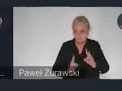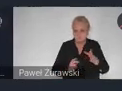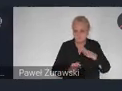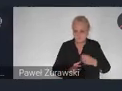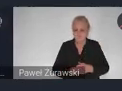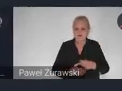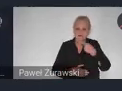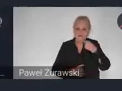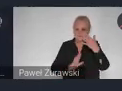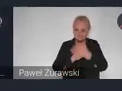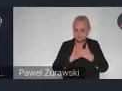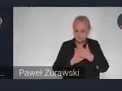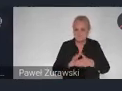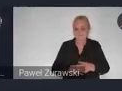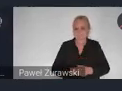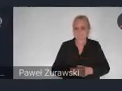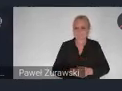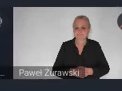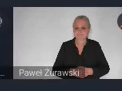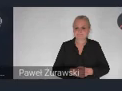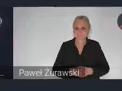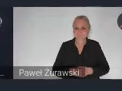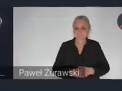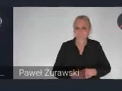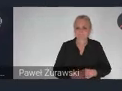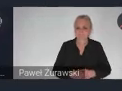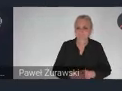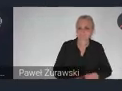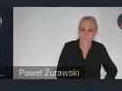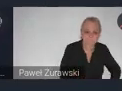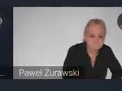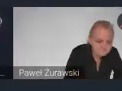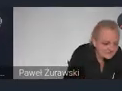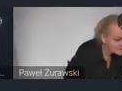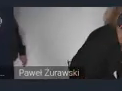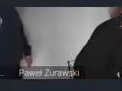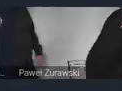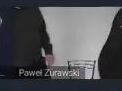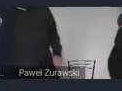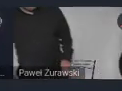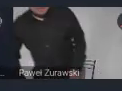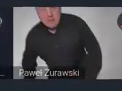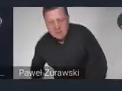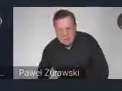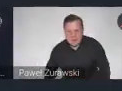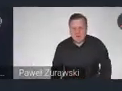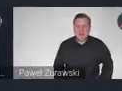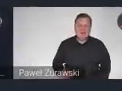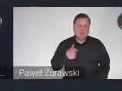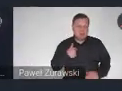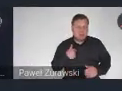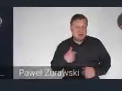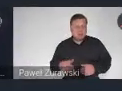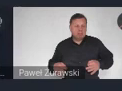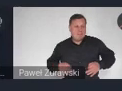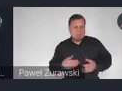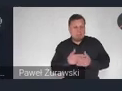na język migowy nasze webinarium zachęcam państwa